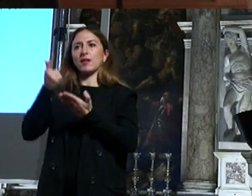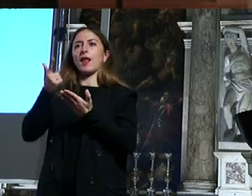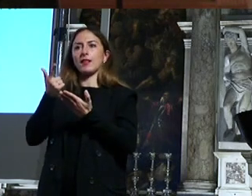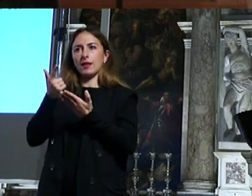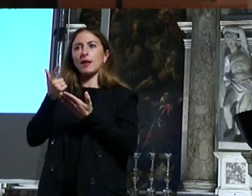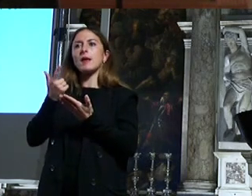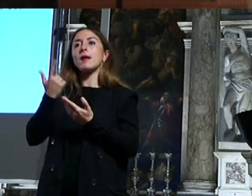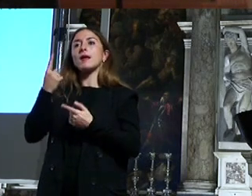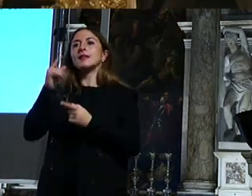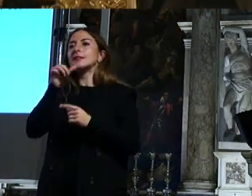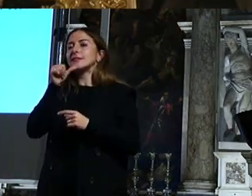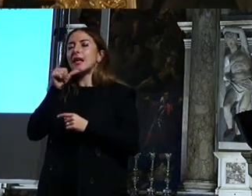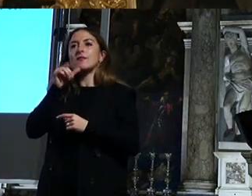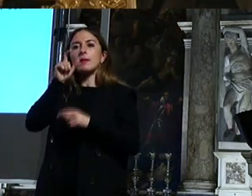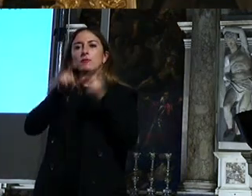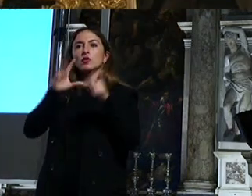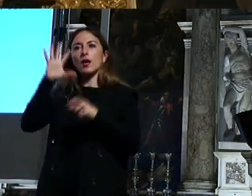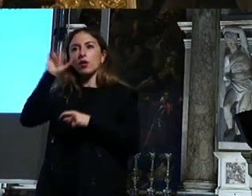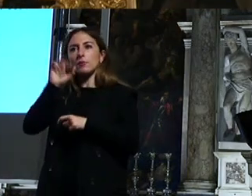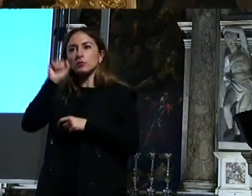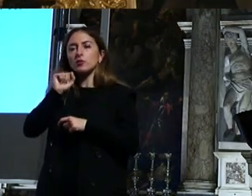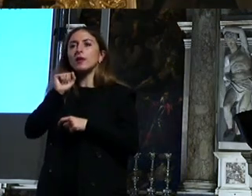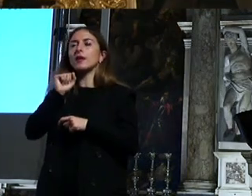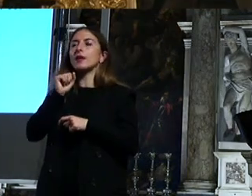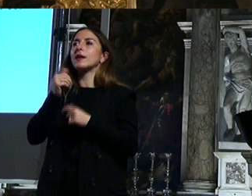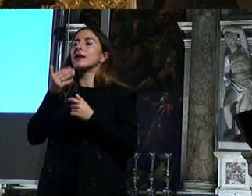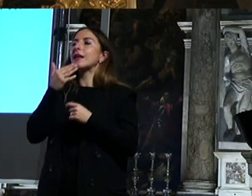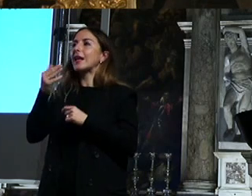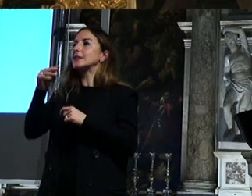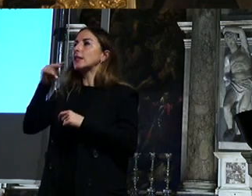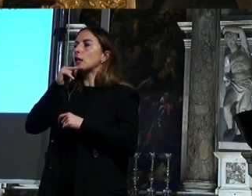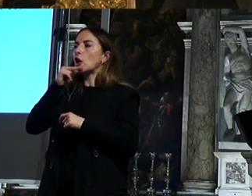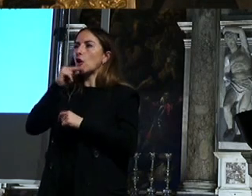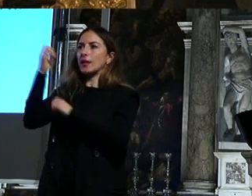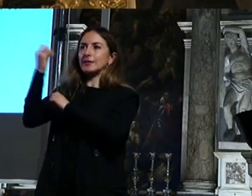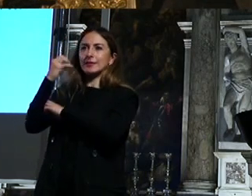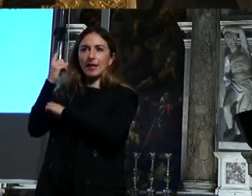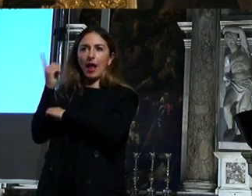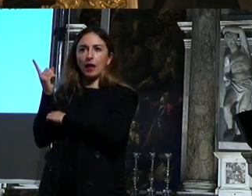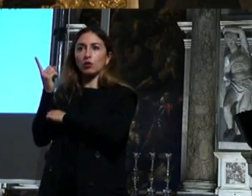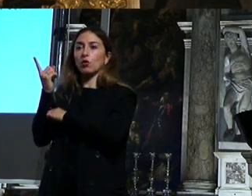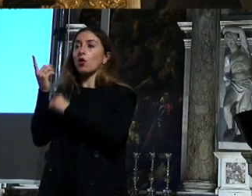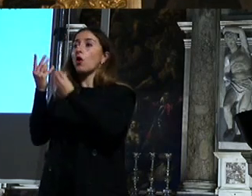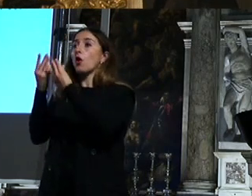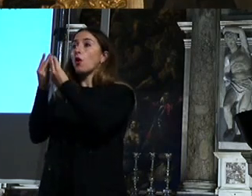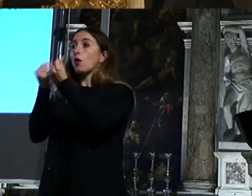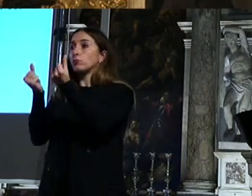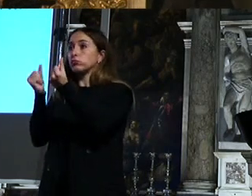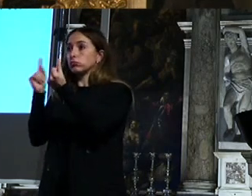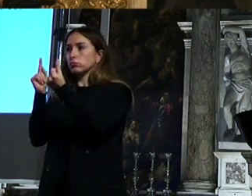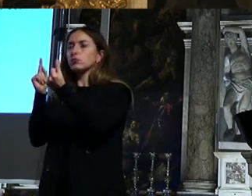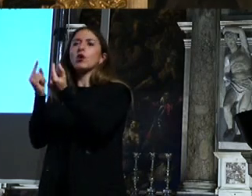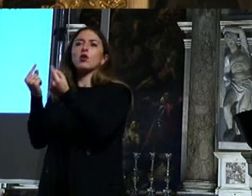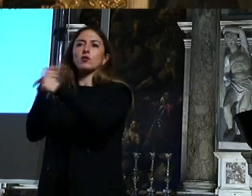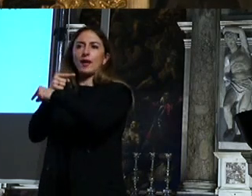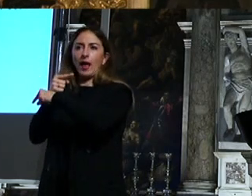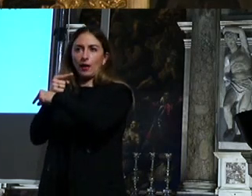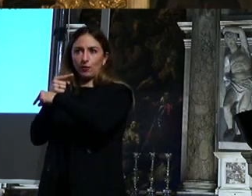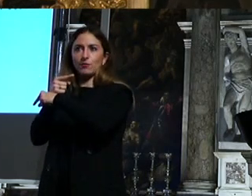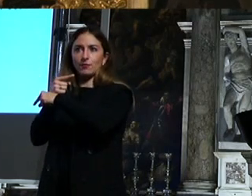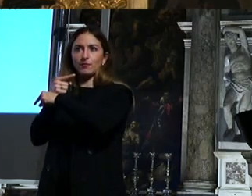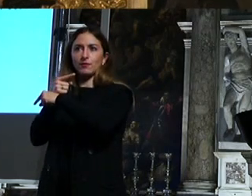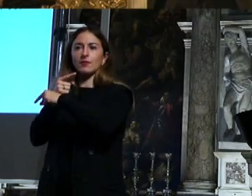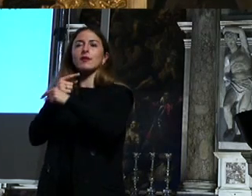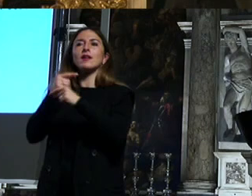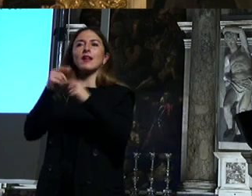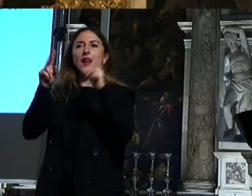comprensione dell'essere umano. Per i miei nonni che mi hanno insegnato l'opposto di scomparire, recita la dedica The History of